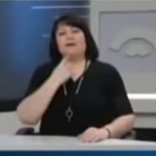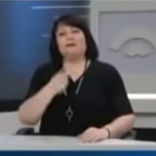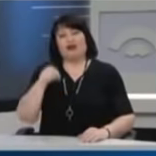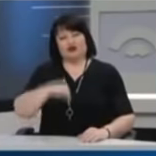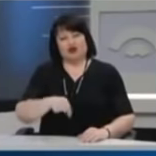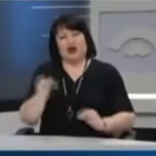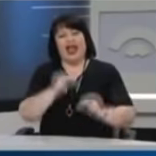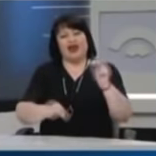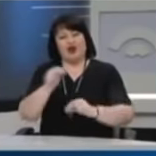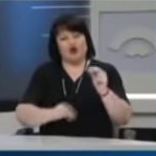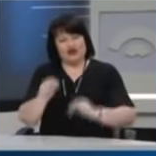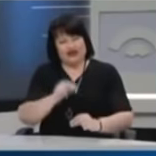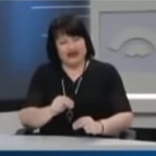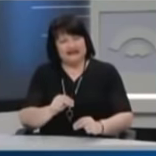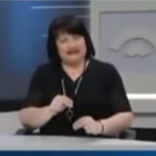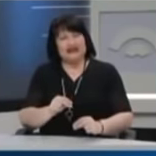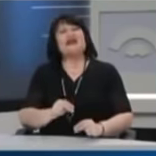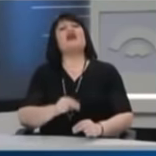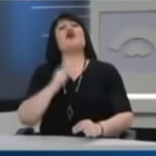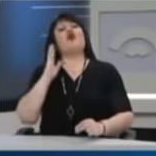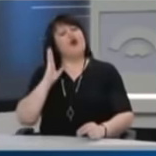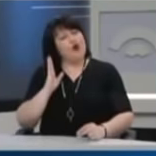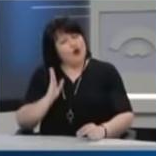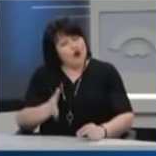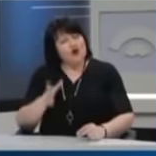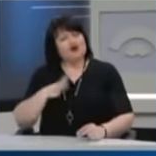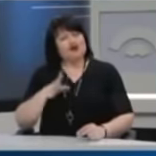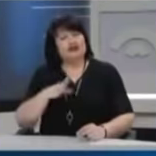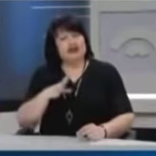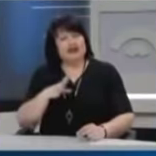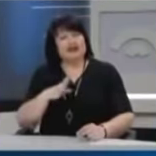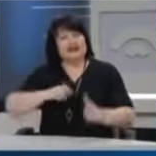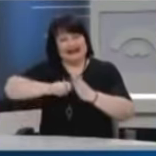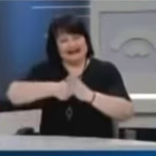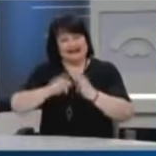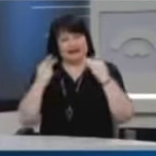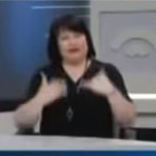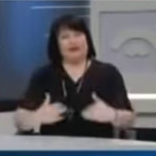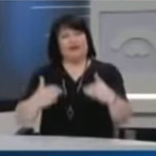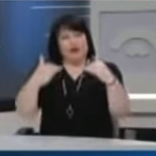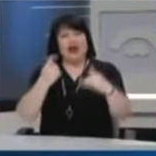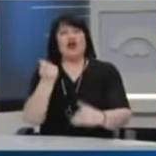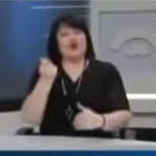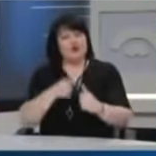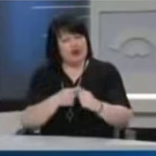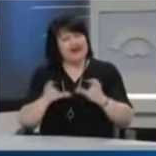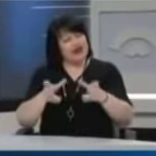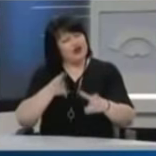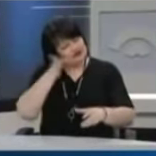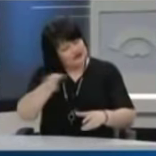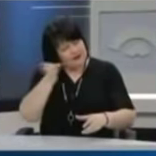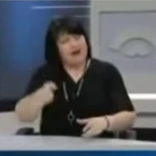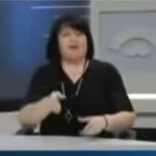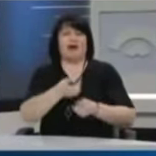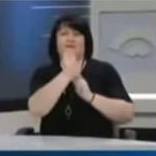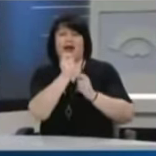Προκηρύξτε τώρα εθνικές εκλογές και θα κάνουμε όσα debate θέλετε όταν θα έχει κλείσει η Βουλή. Για την οικονομία,